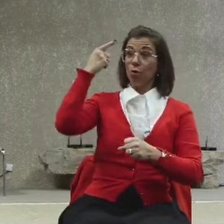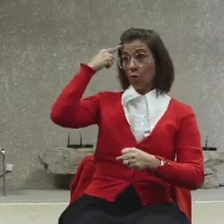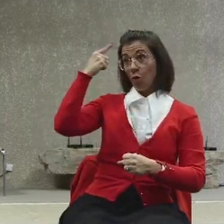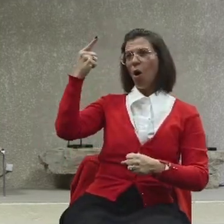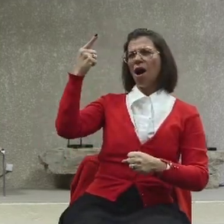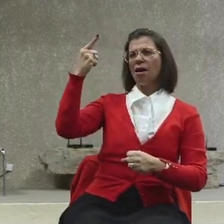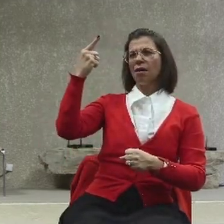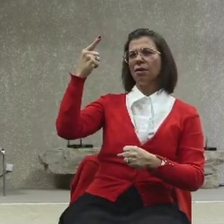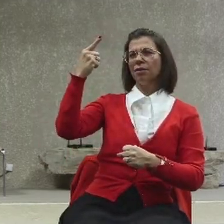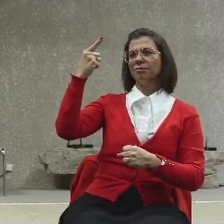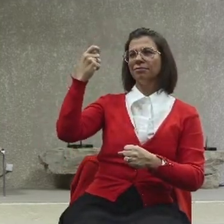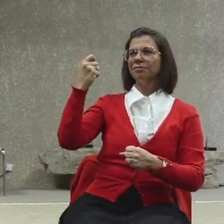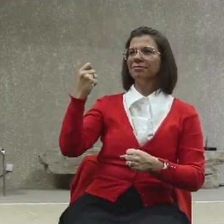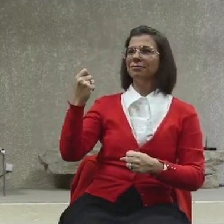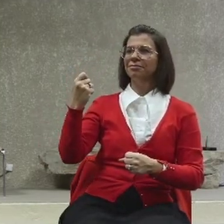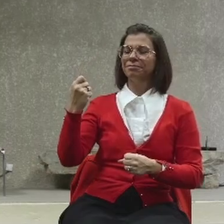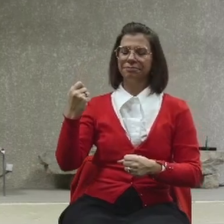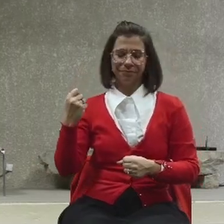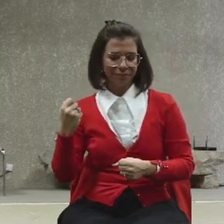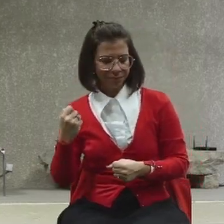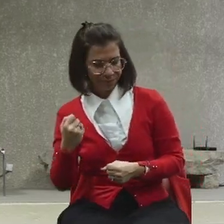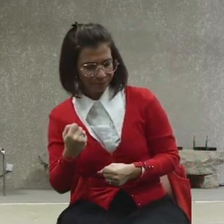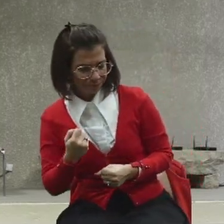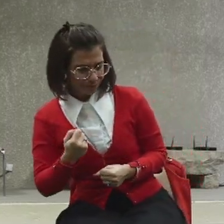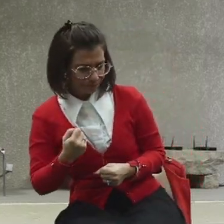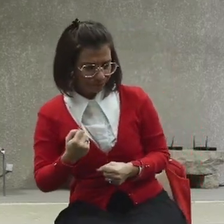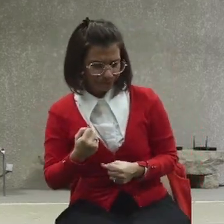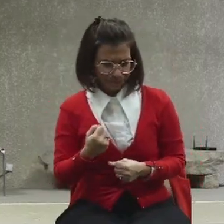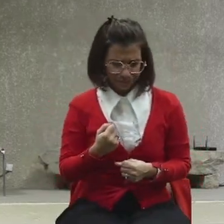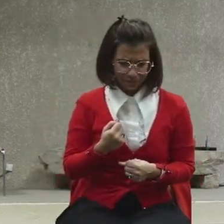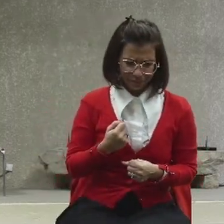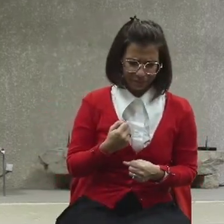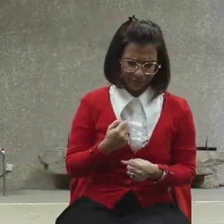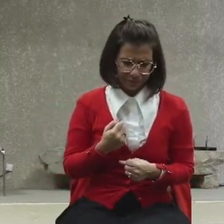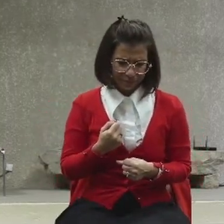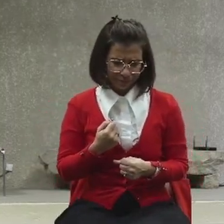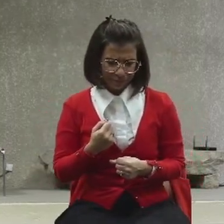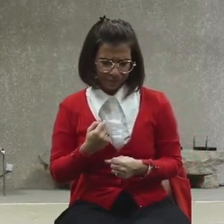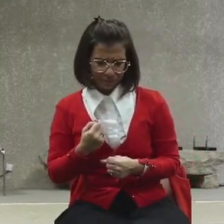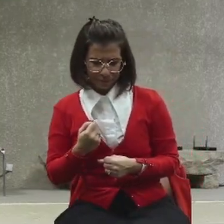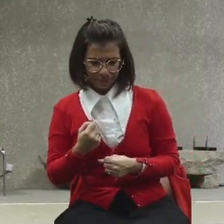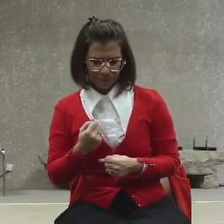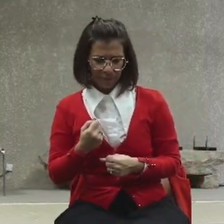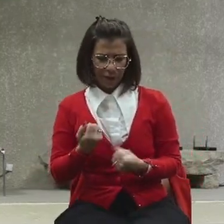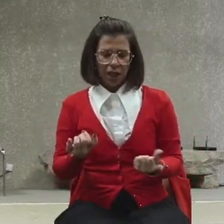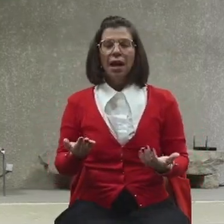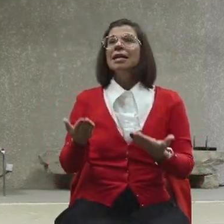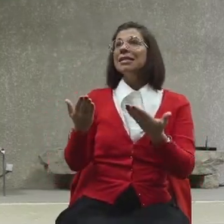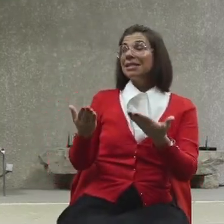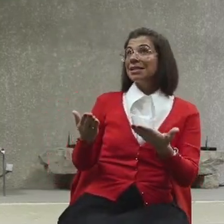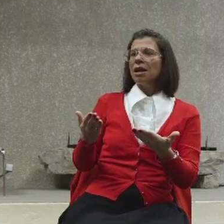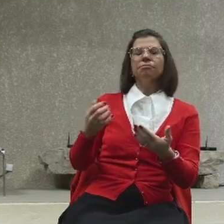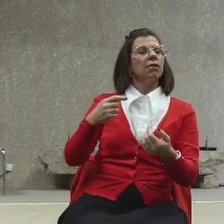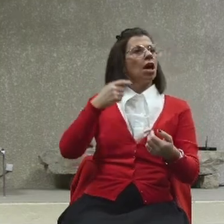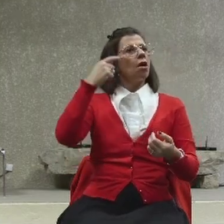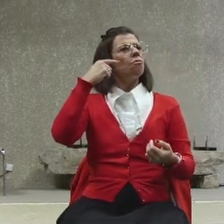dans l'esprit. Ce qui est spirituel, c'est la nature pécheresse qui a été crucifiée. Mais eux, ils